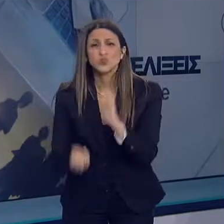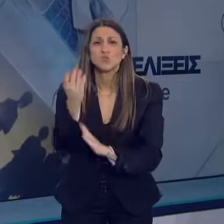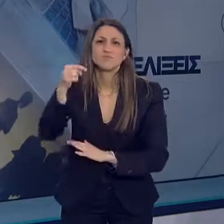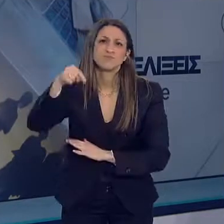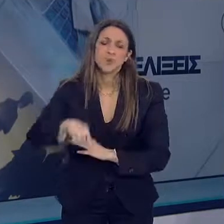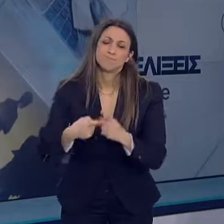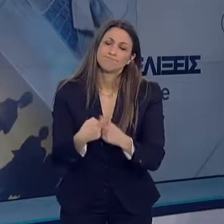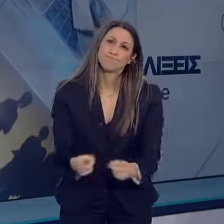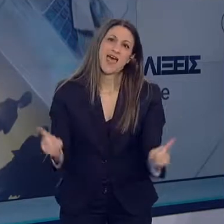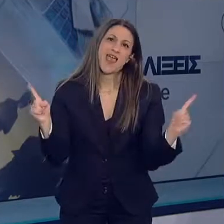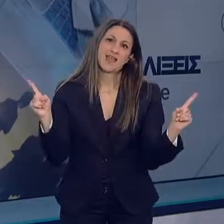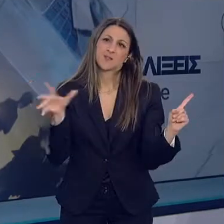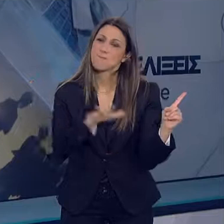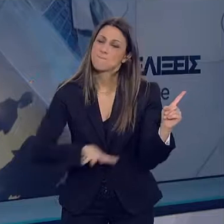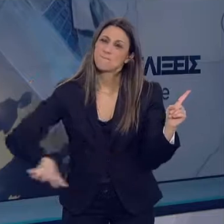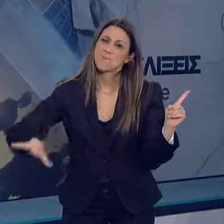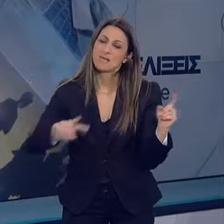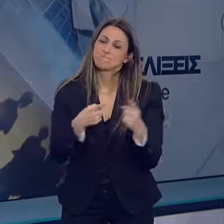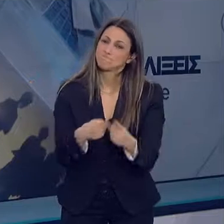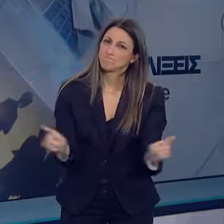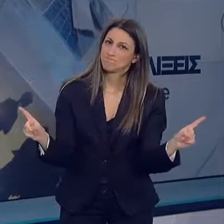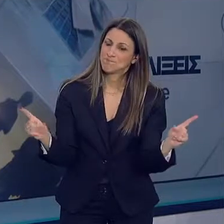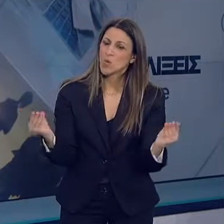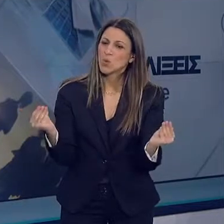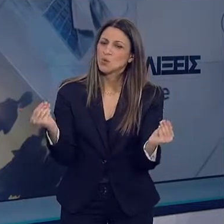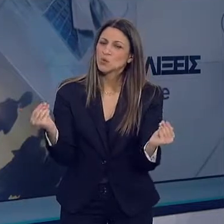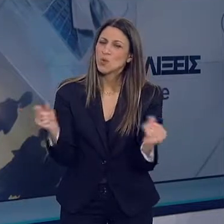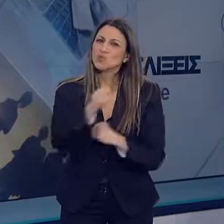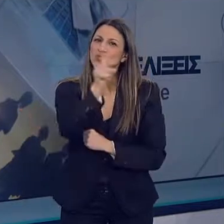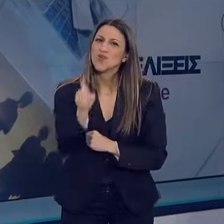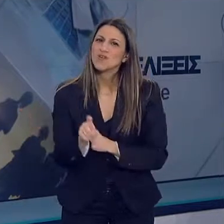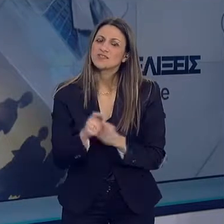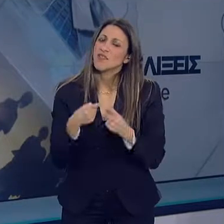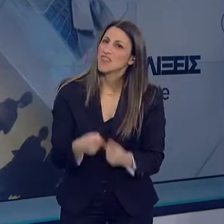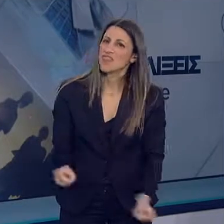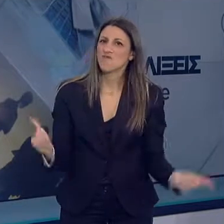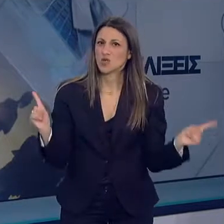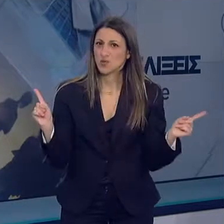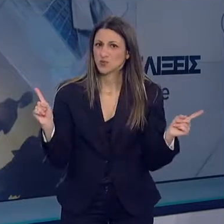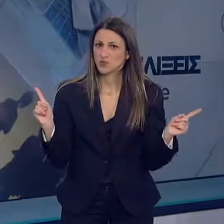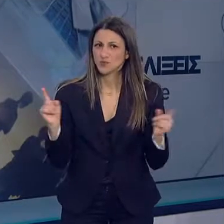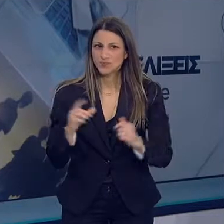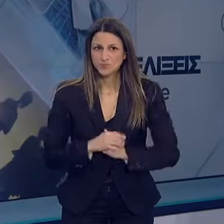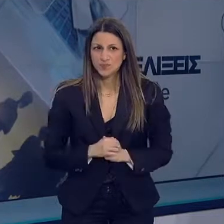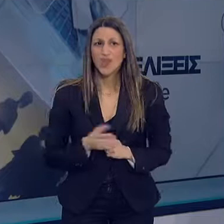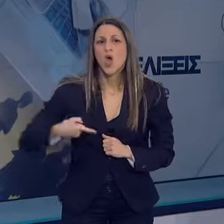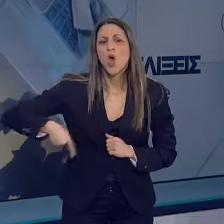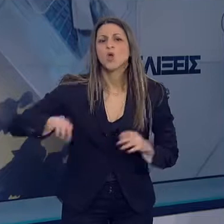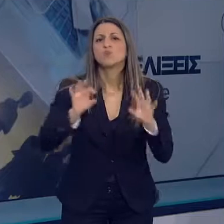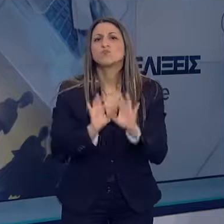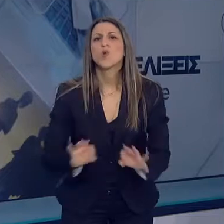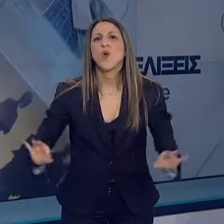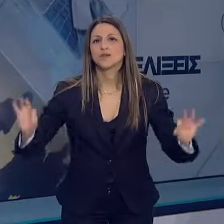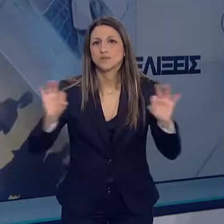αντιμετωπίζουμε έχει αλλάξει τα πάντα γύρω μας. Έχει επηρεάσει τον τρόπο που βιώνουμε αυτές τις Άγιες ημέρες. Όλοι ετοιμαζόμαστε για το